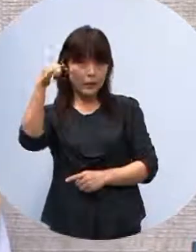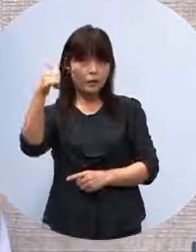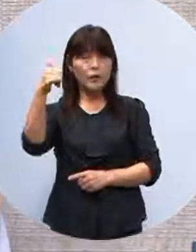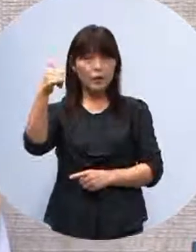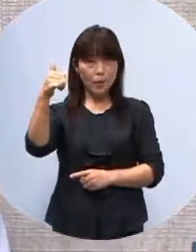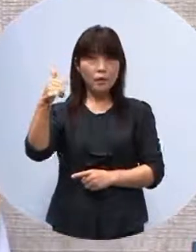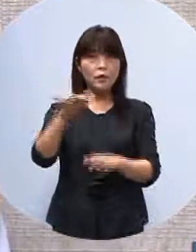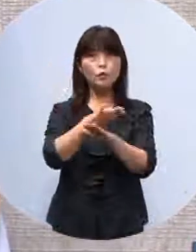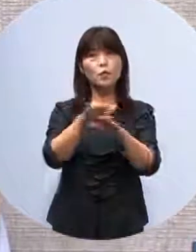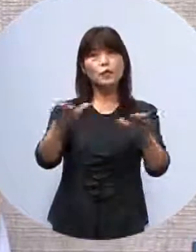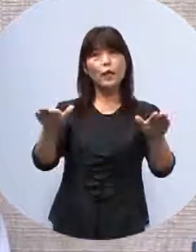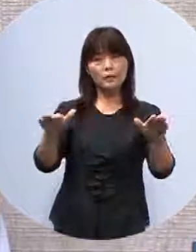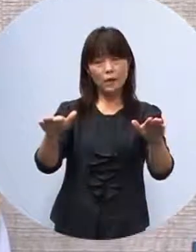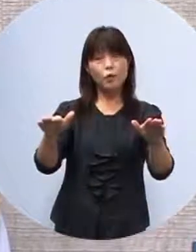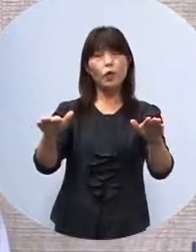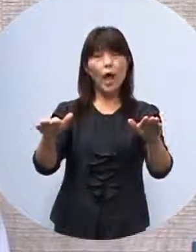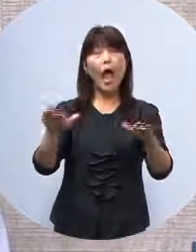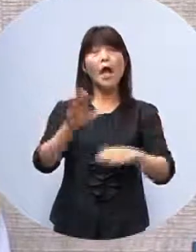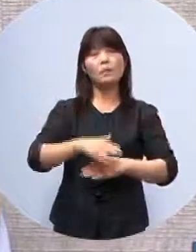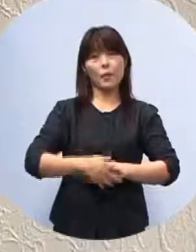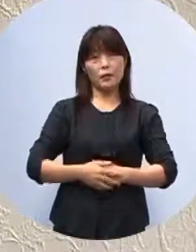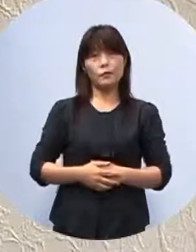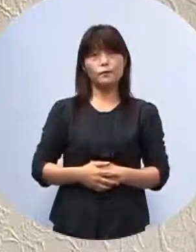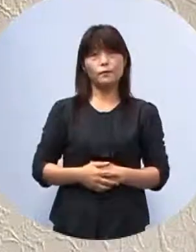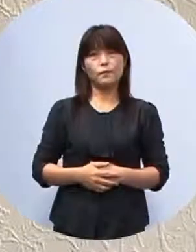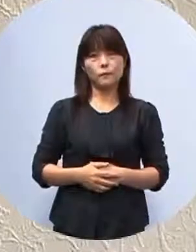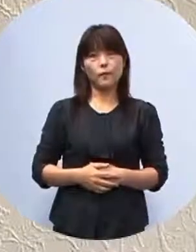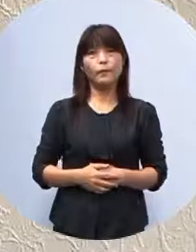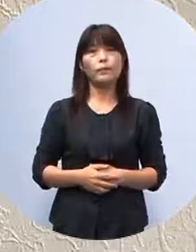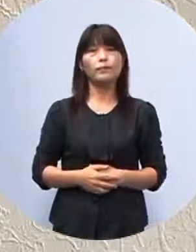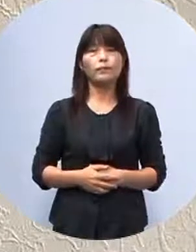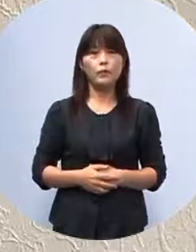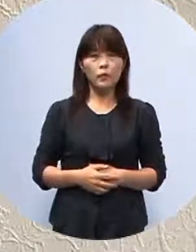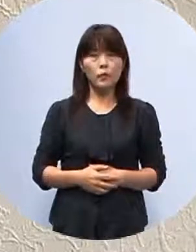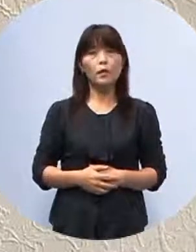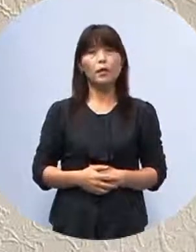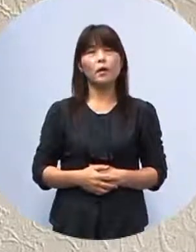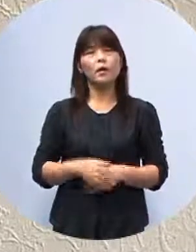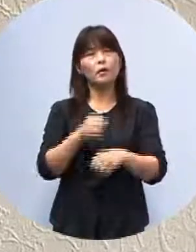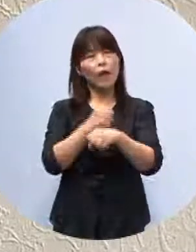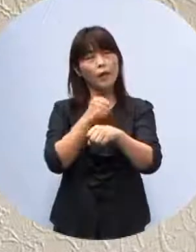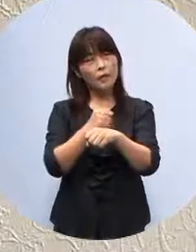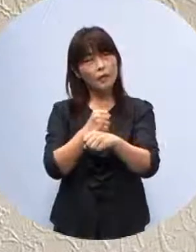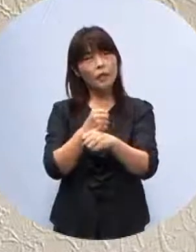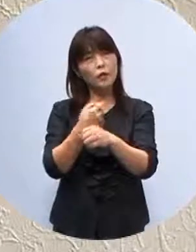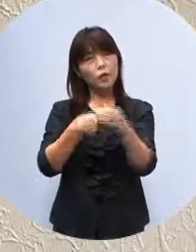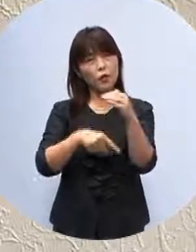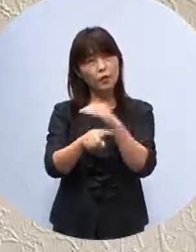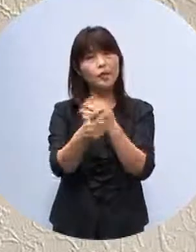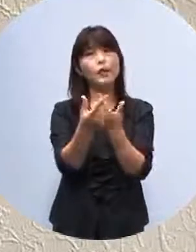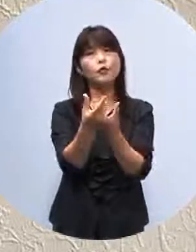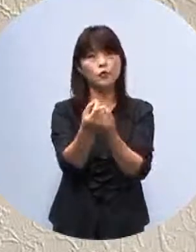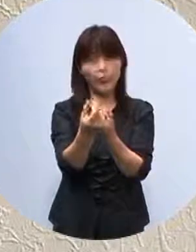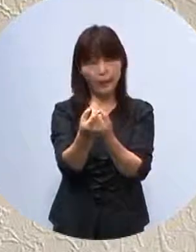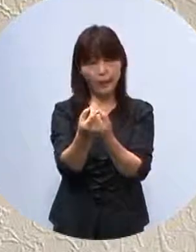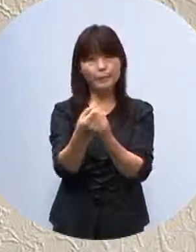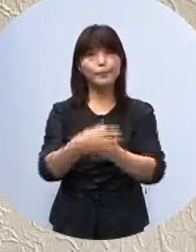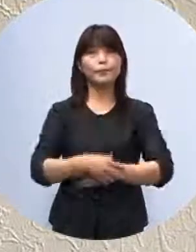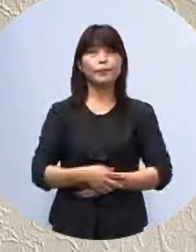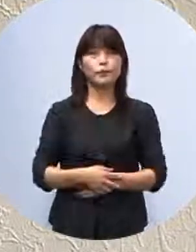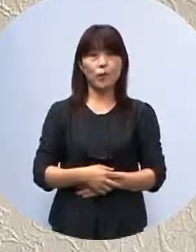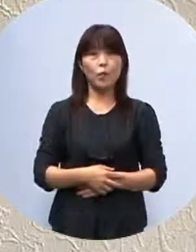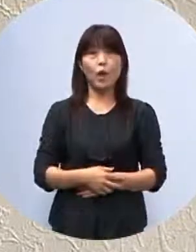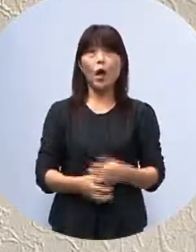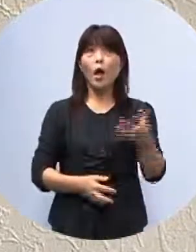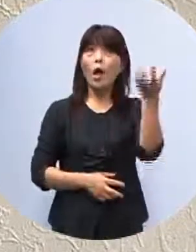ため大事に至らなかったことがあります。 設置していなければ大惨事になっていたかもしれませんよね。